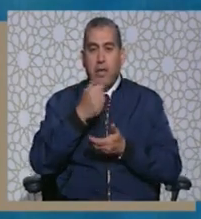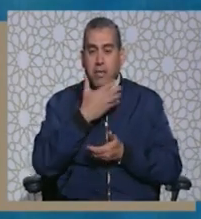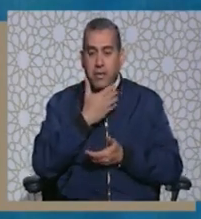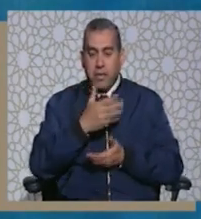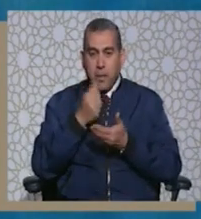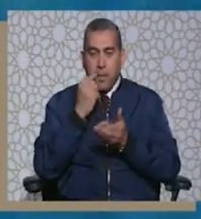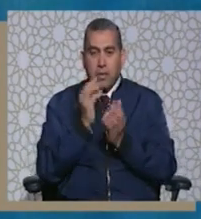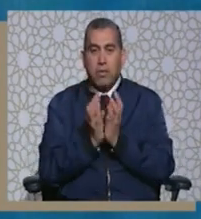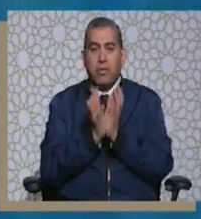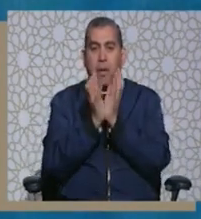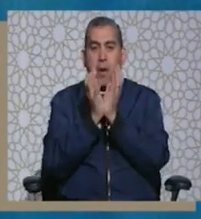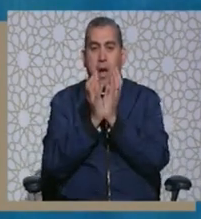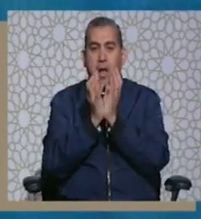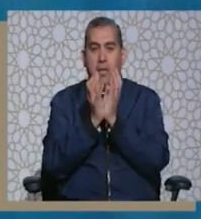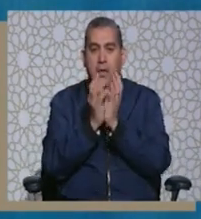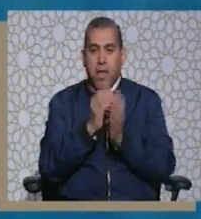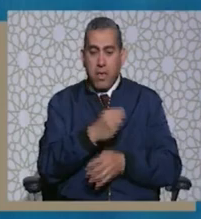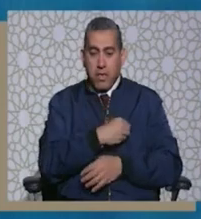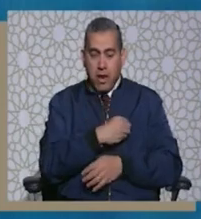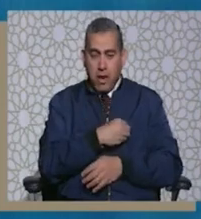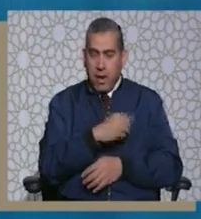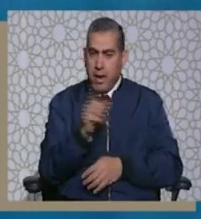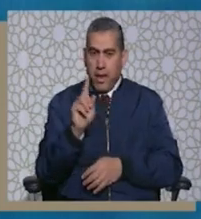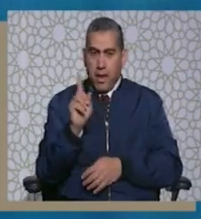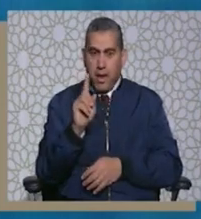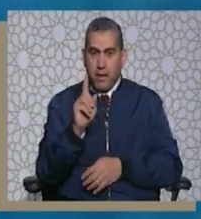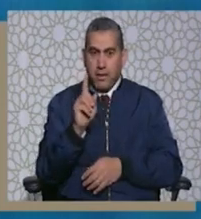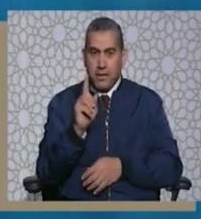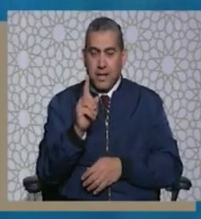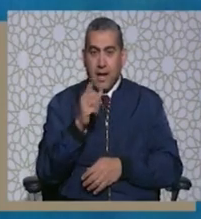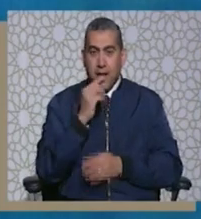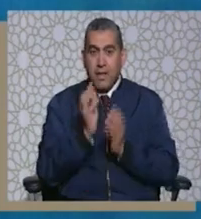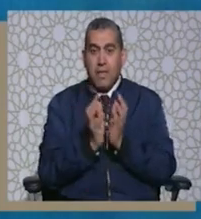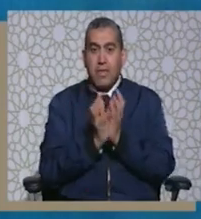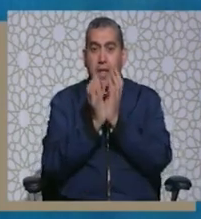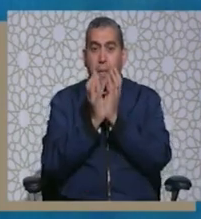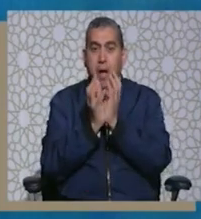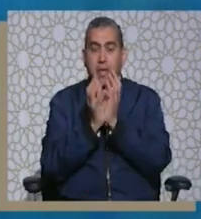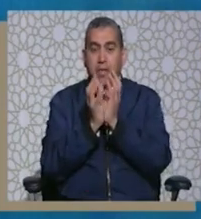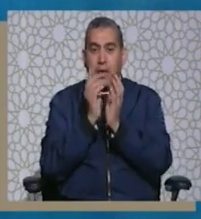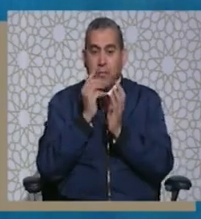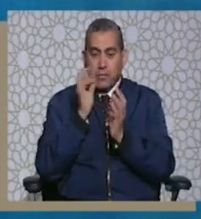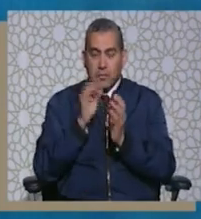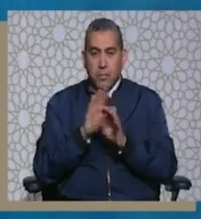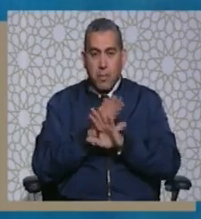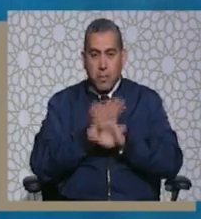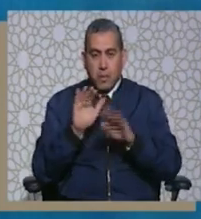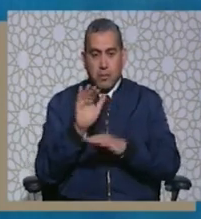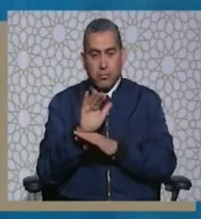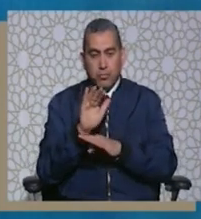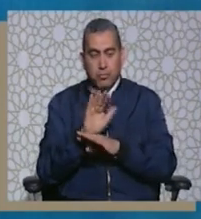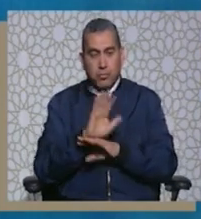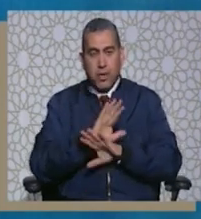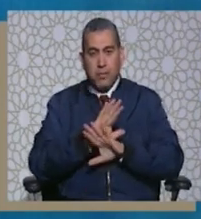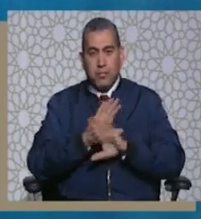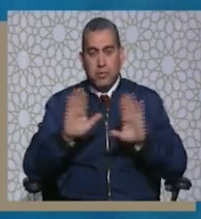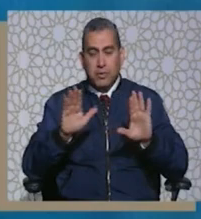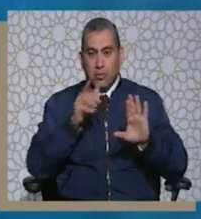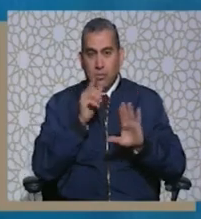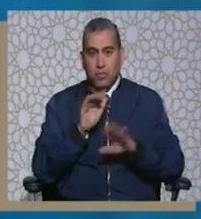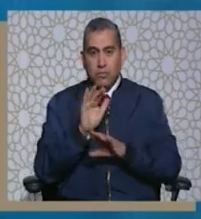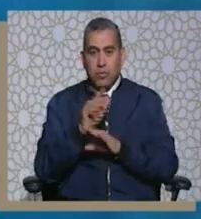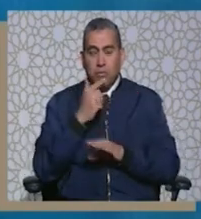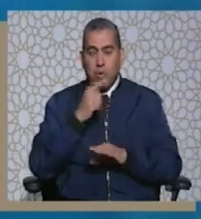يعني ايه يعني الثقه لا لا لا الضمان ان انت تبطل رعايه الضمان ان انت